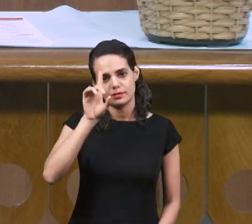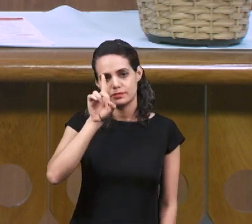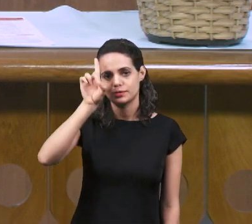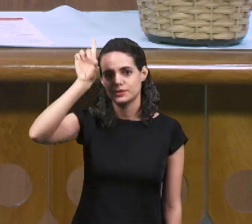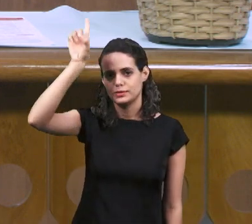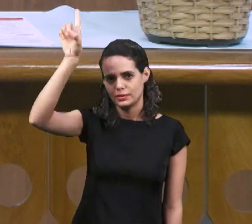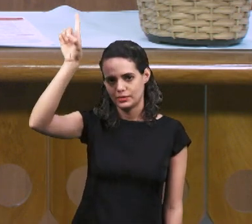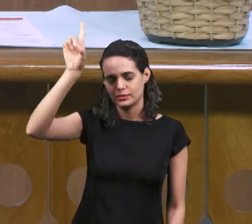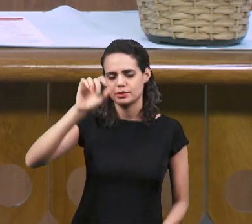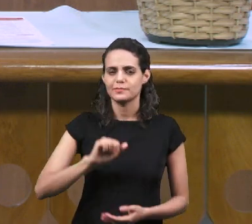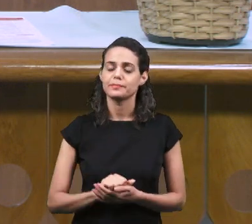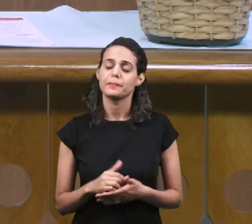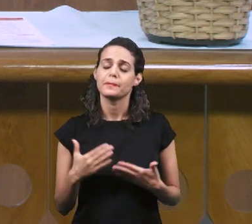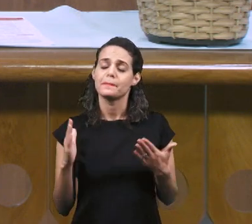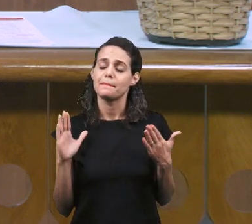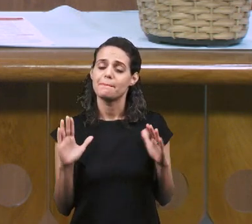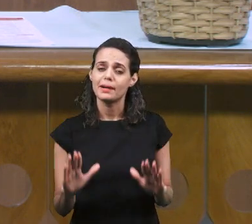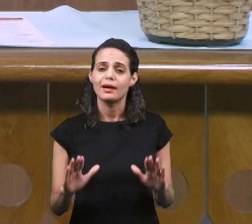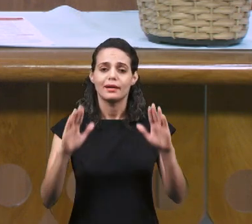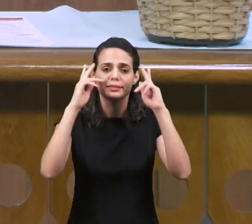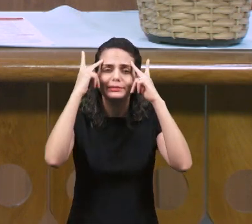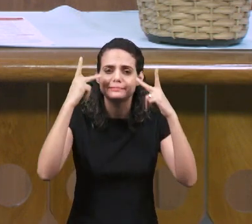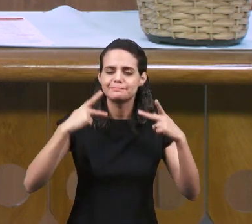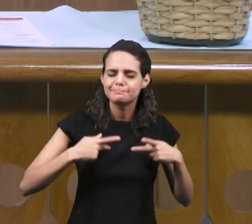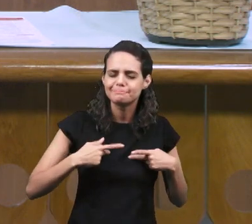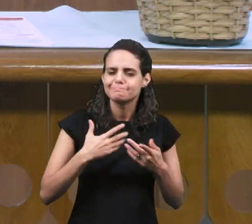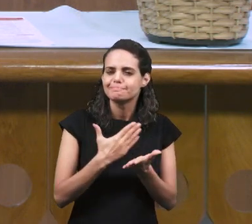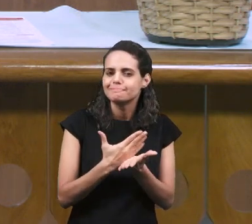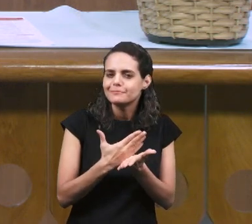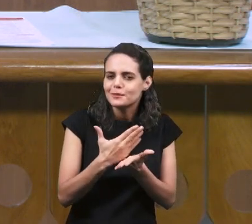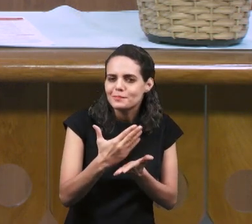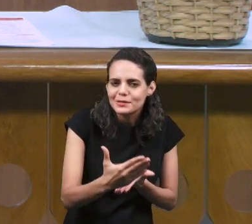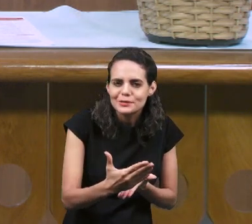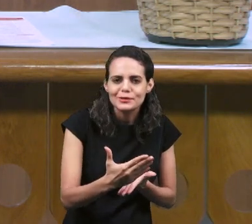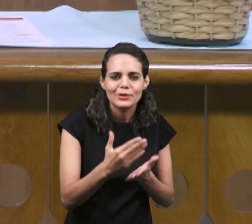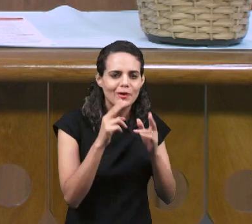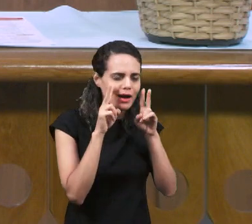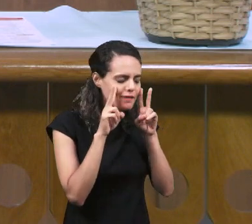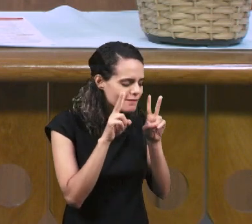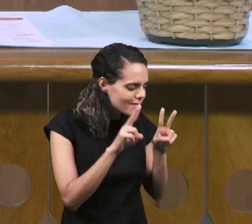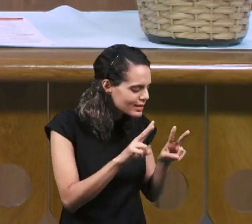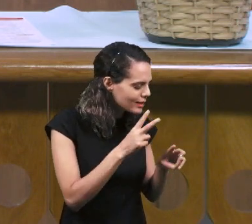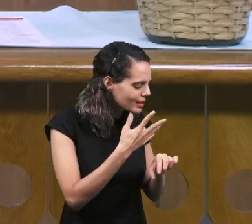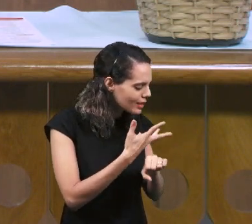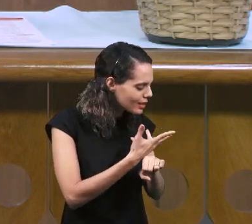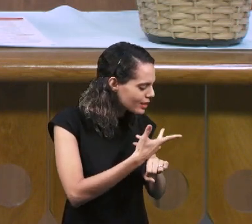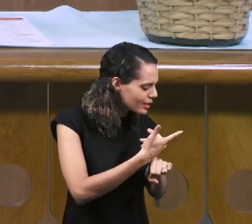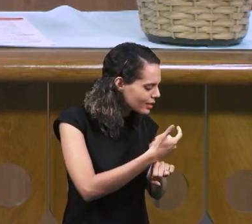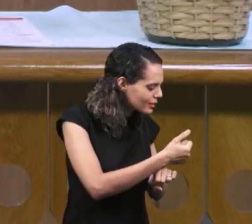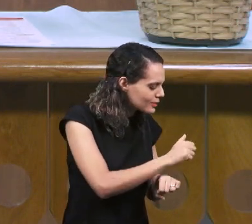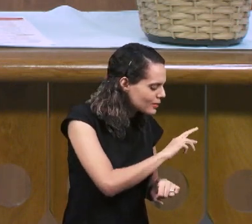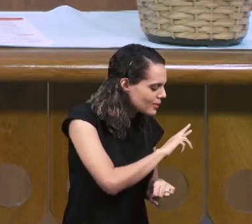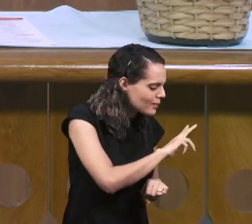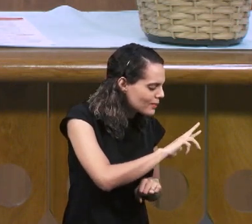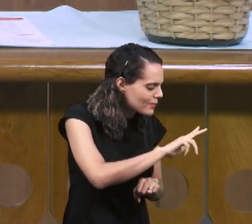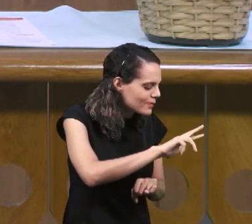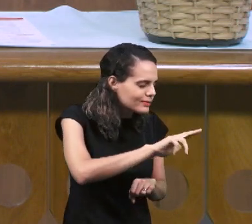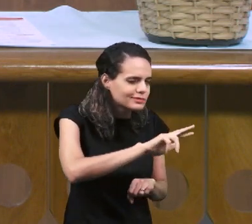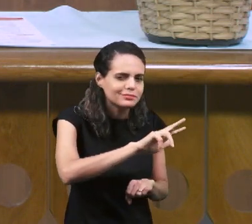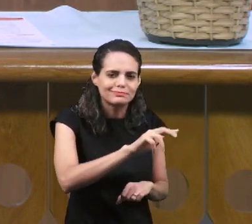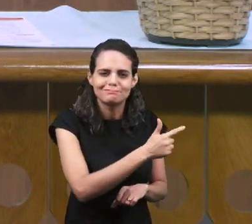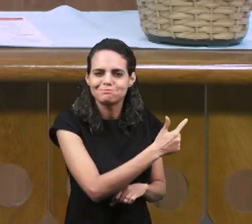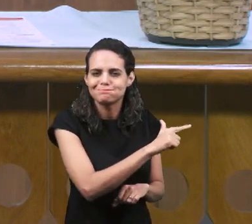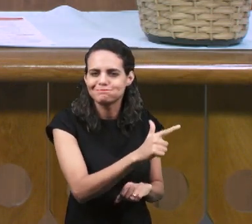chemins. Il a compris d'autres choses. L'Évangile est devenu avoir un autre sens. Le christianisme est